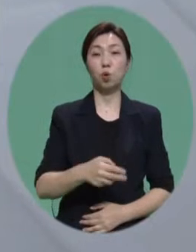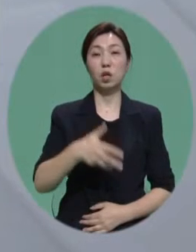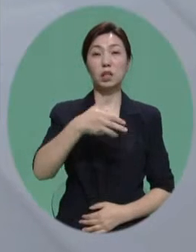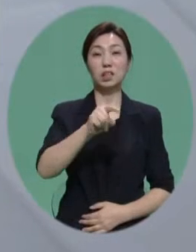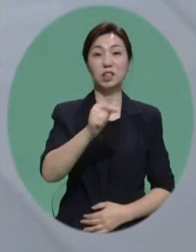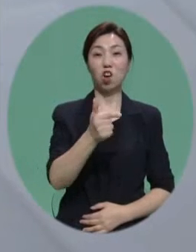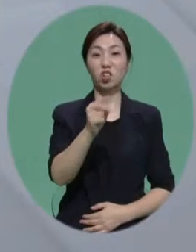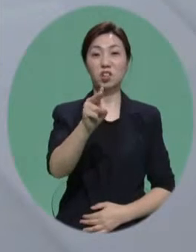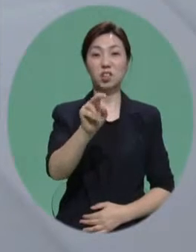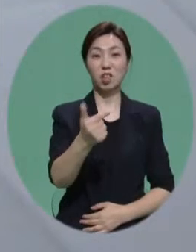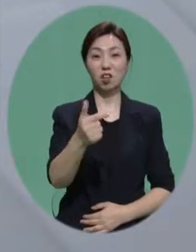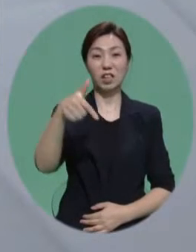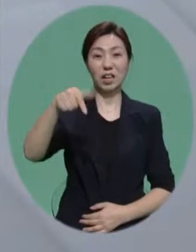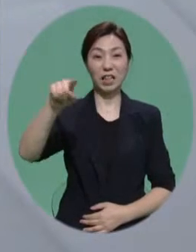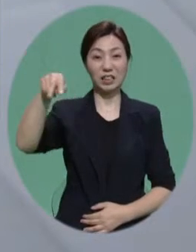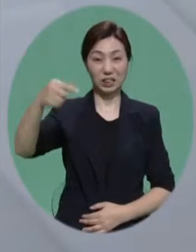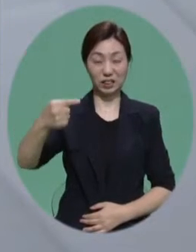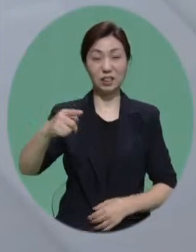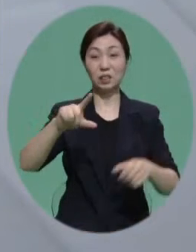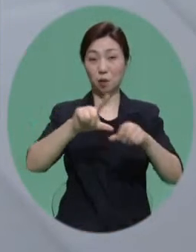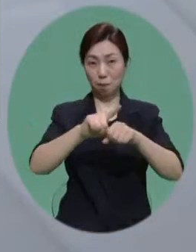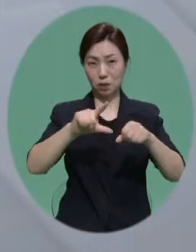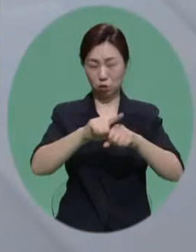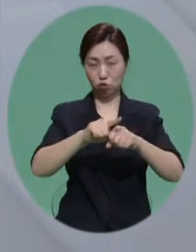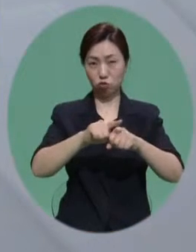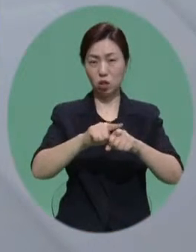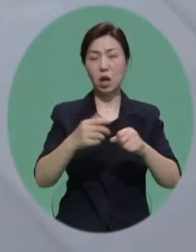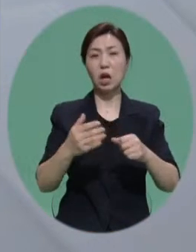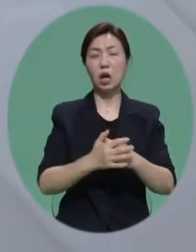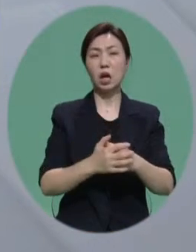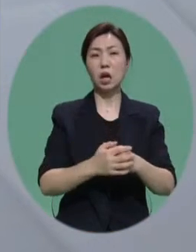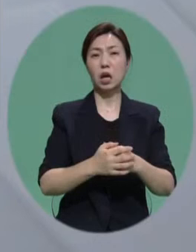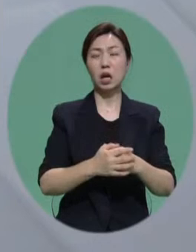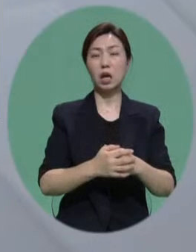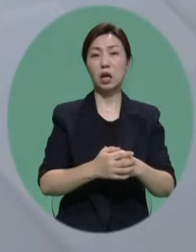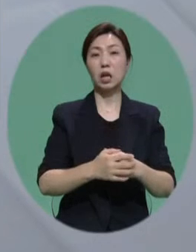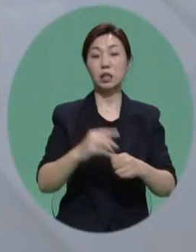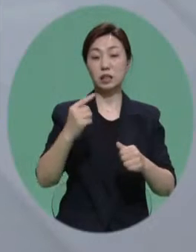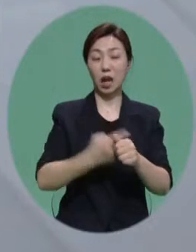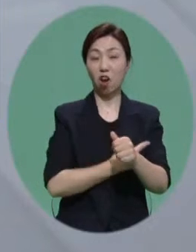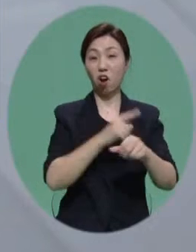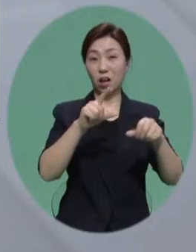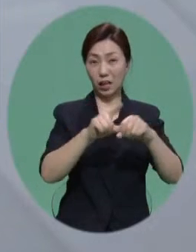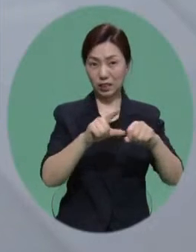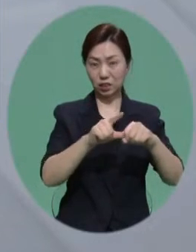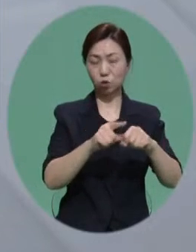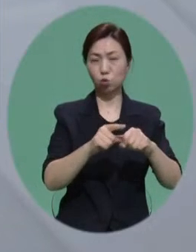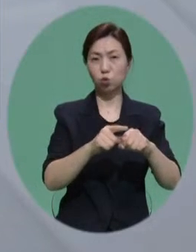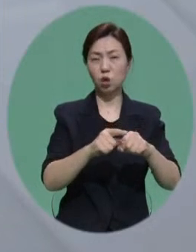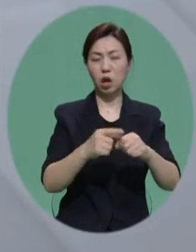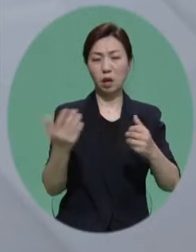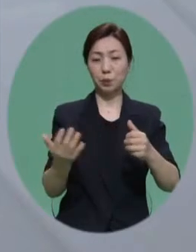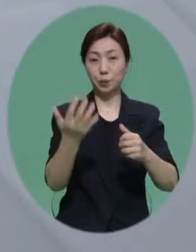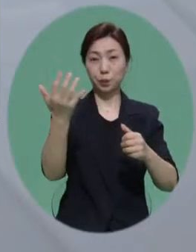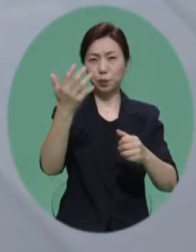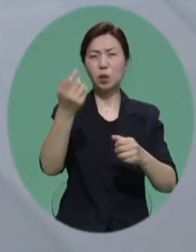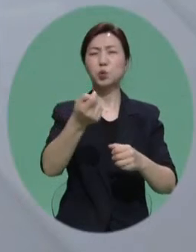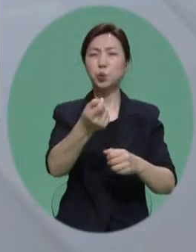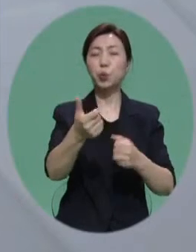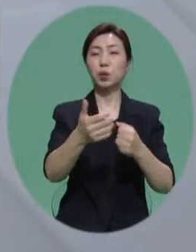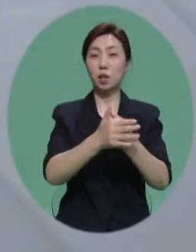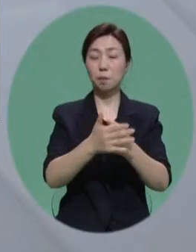탄소배출 양이 적으니까 일단은 뭐 하루 아침에 그 아 탄소 제로